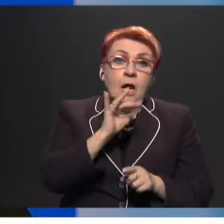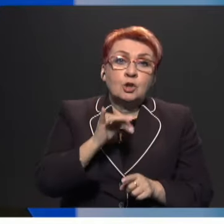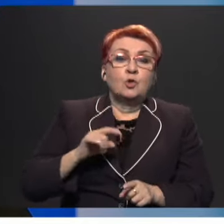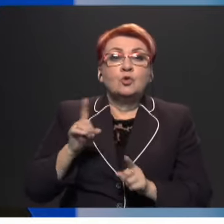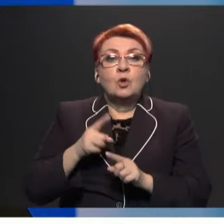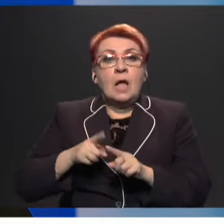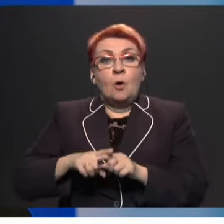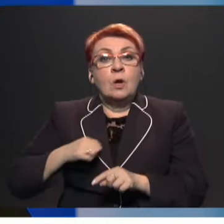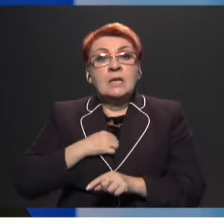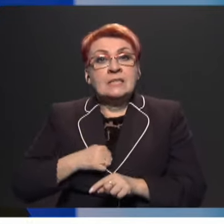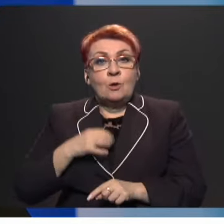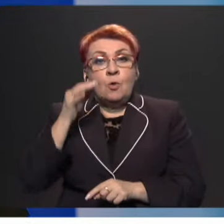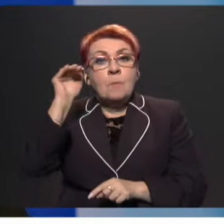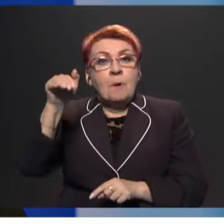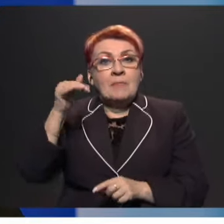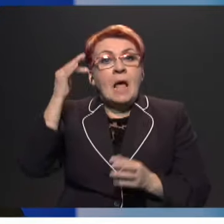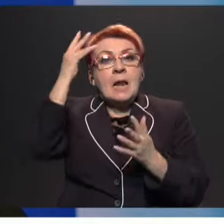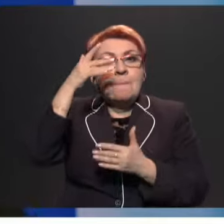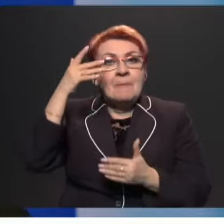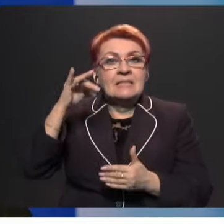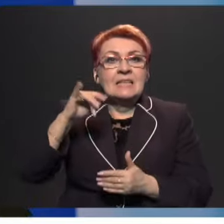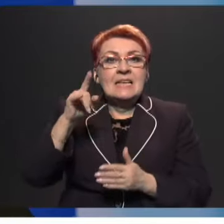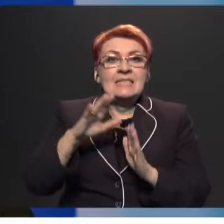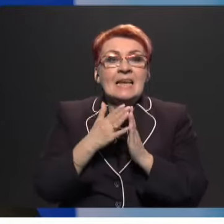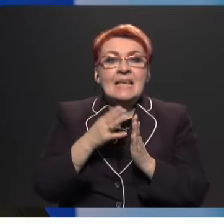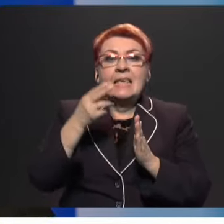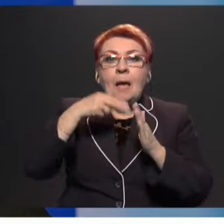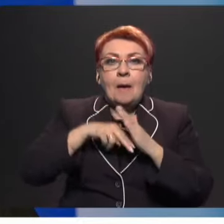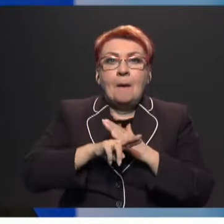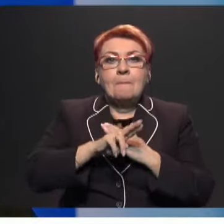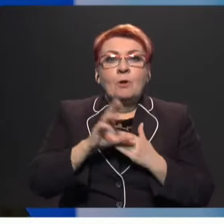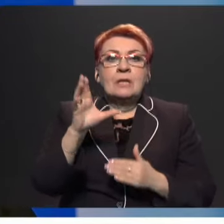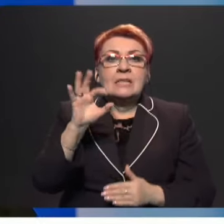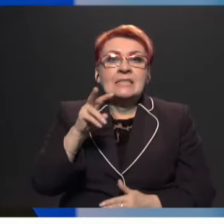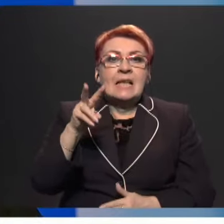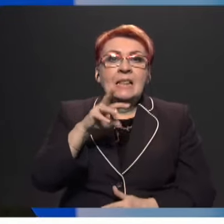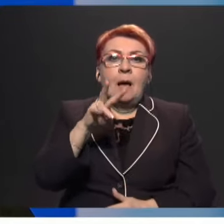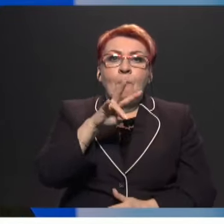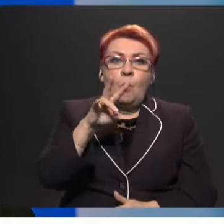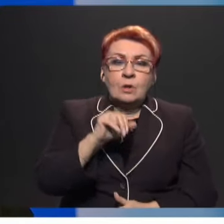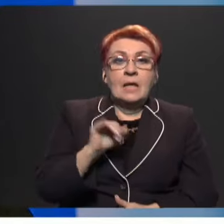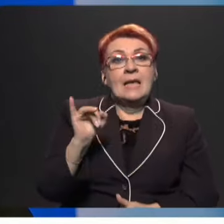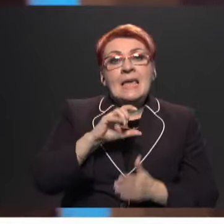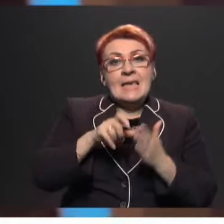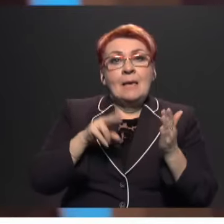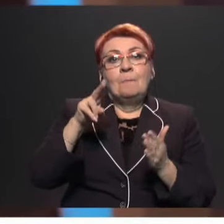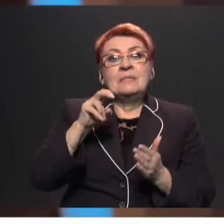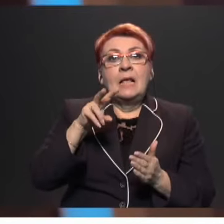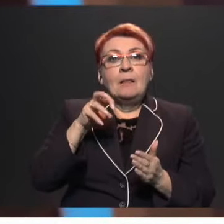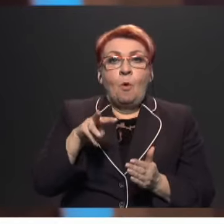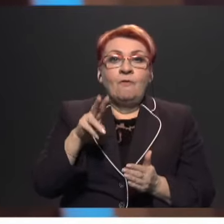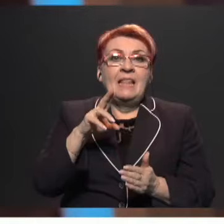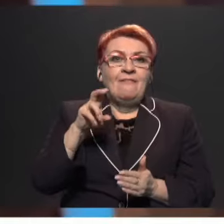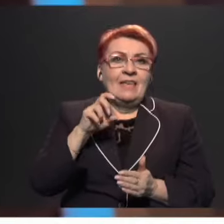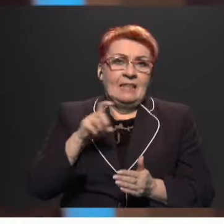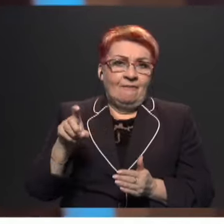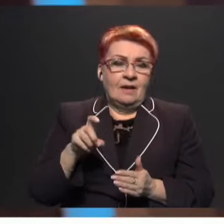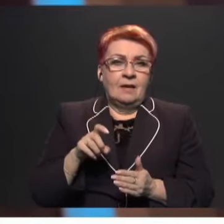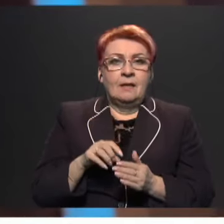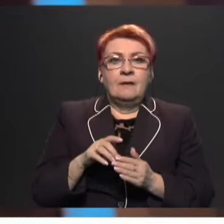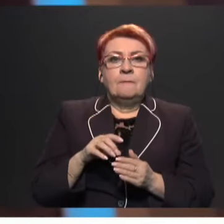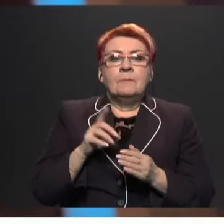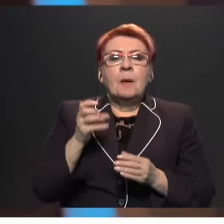упоминали какие-то важные мысли из книги пророка Соломона и из псалмов Давидовых, не цитируя их, там не говоря,